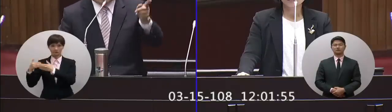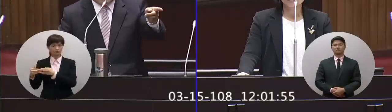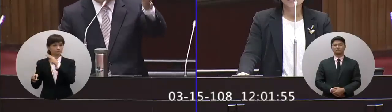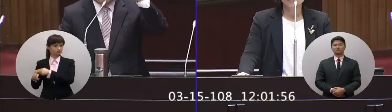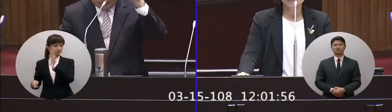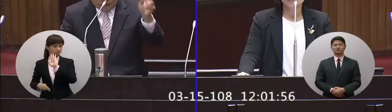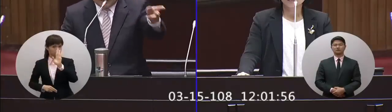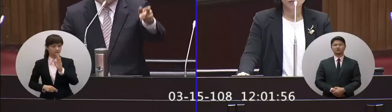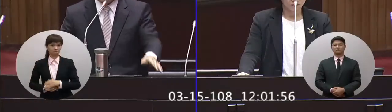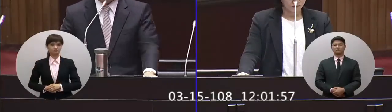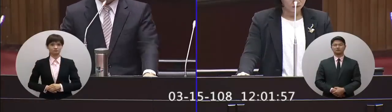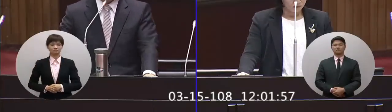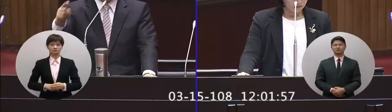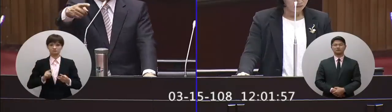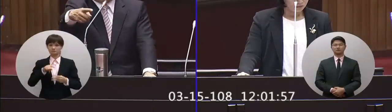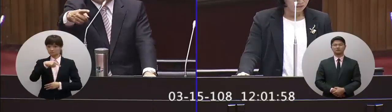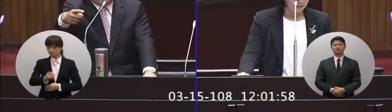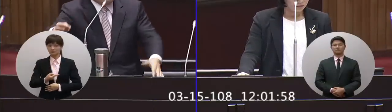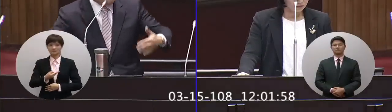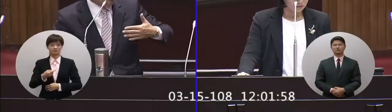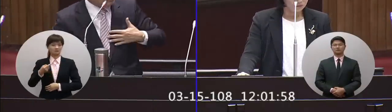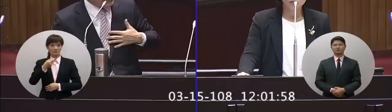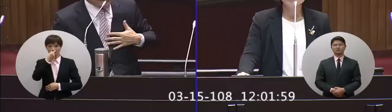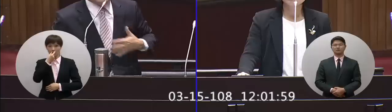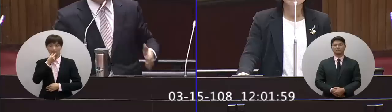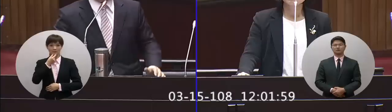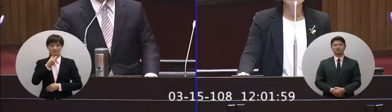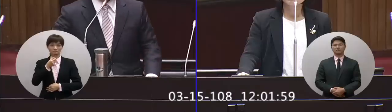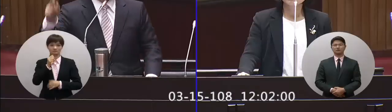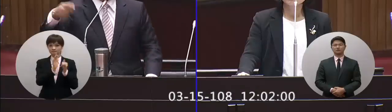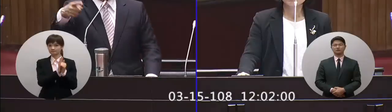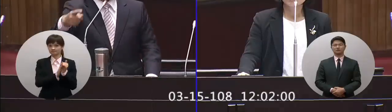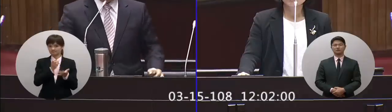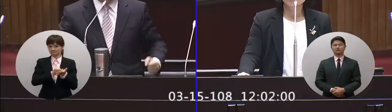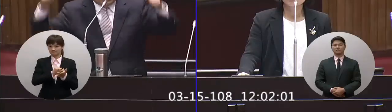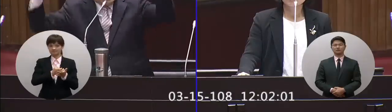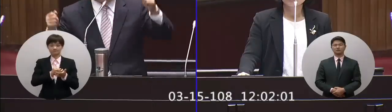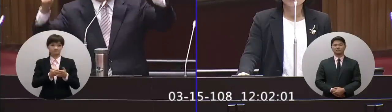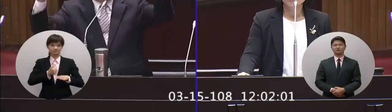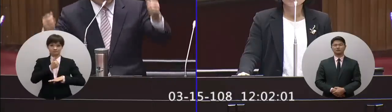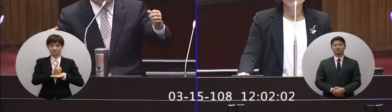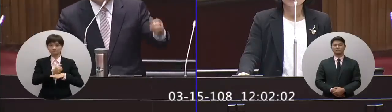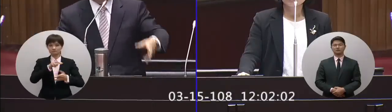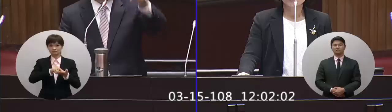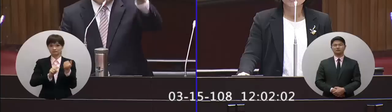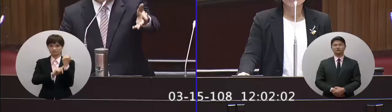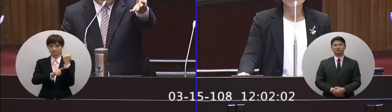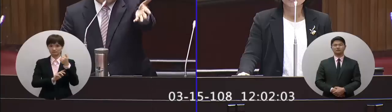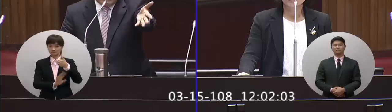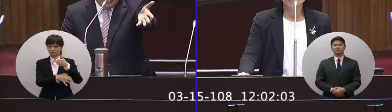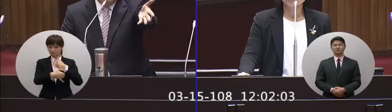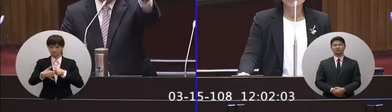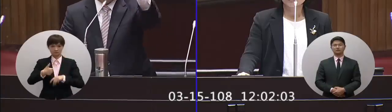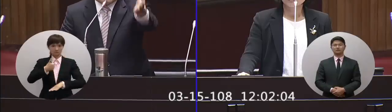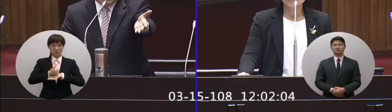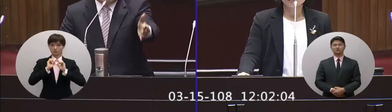到他的爸爸蒋孝严当立法委员，我当行政院长，他爸爸说一定要三通。到